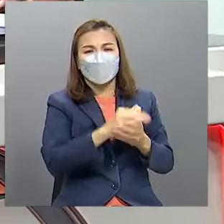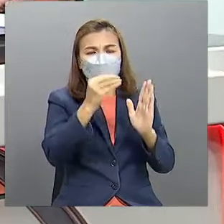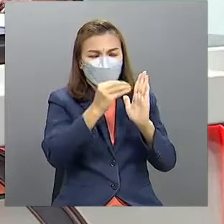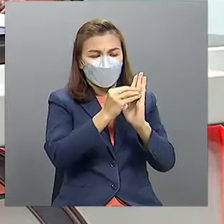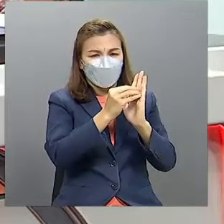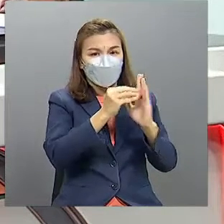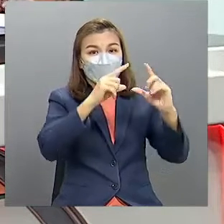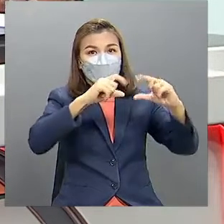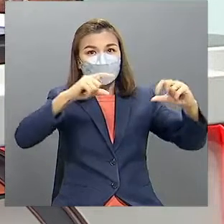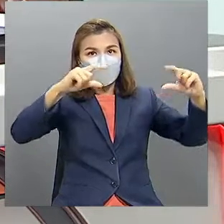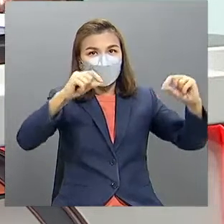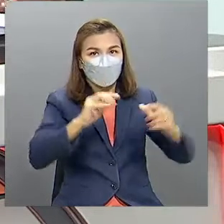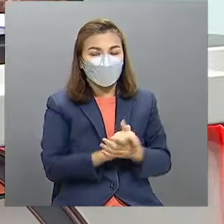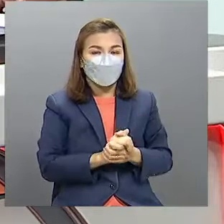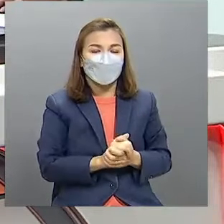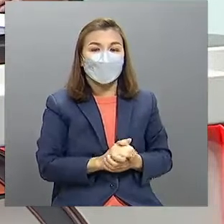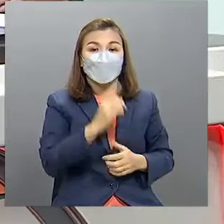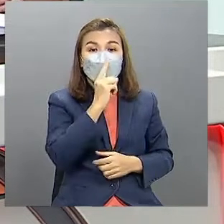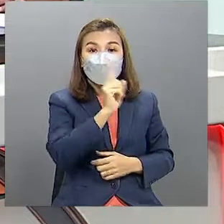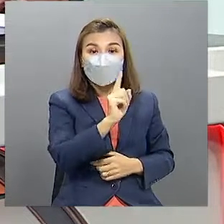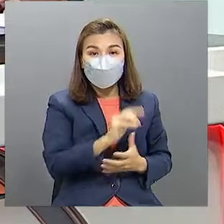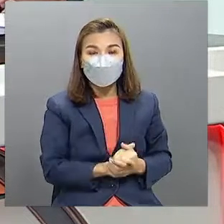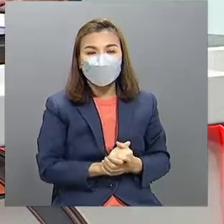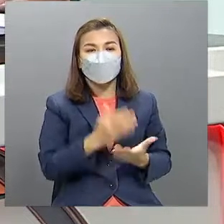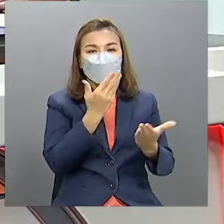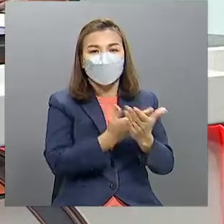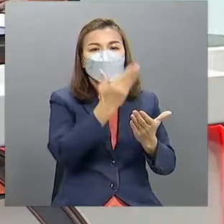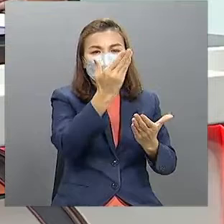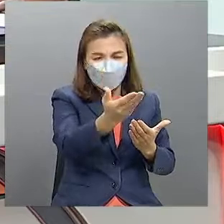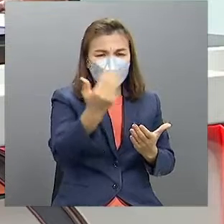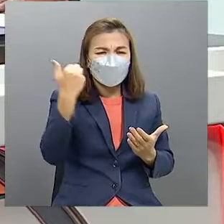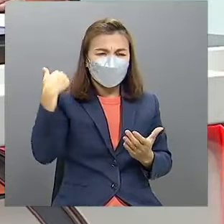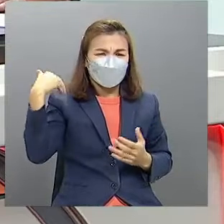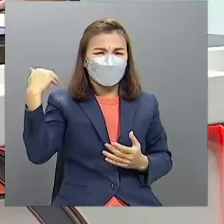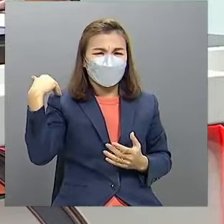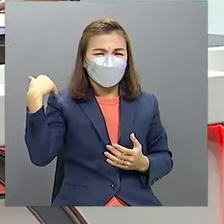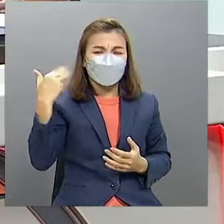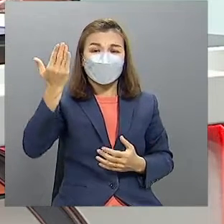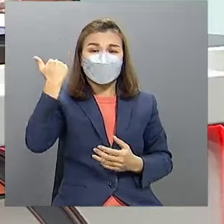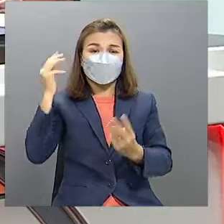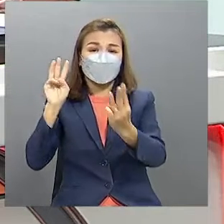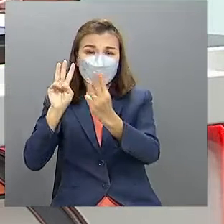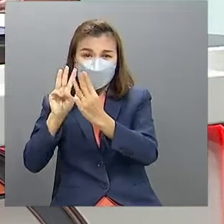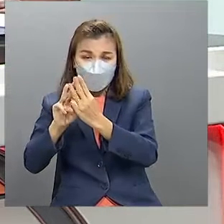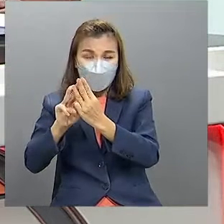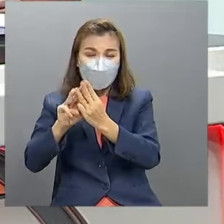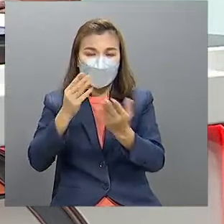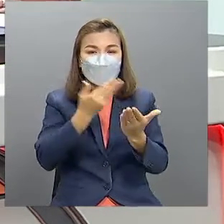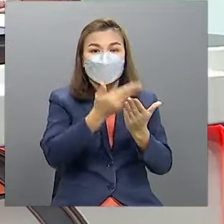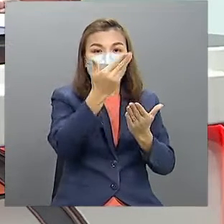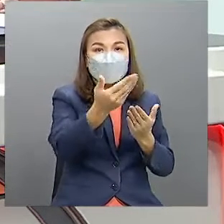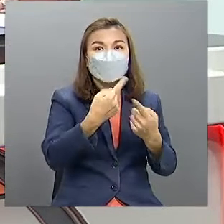รบูรณ์นะคะเขายืนยันบอกว่ายังรับซื้อผลผลิตอยู่ตามที่ได้เคยสัญญาเอาไว้แต่ว่าที่ขาดการติดต่อไปก่อนห